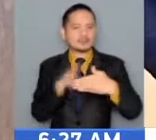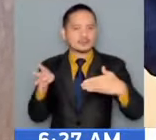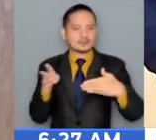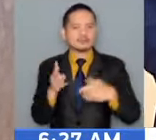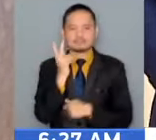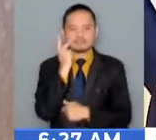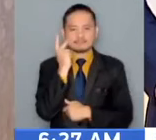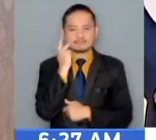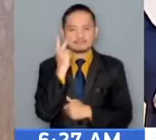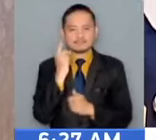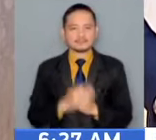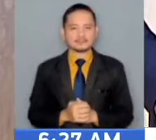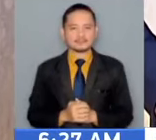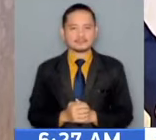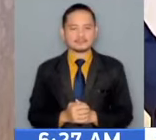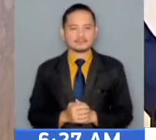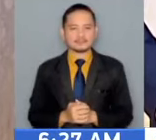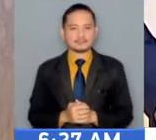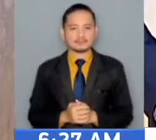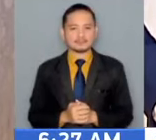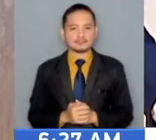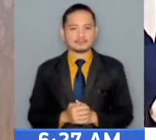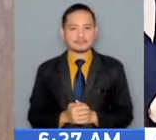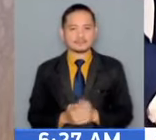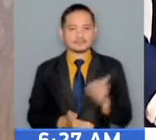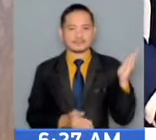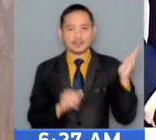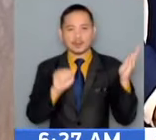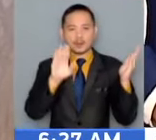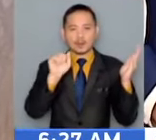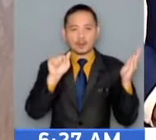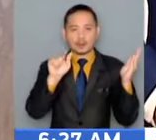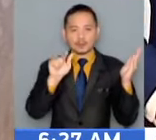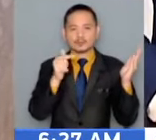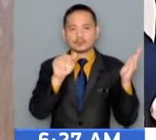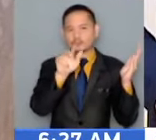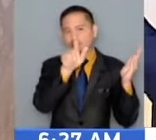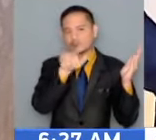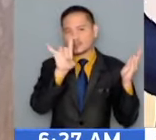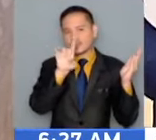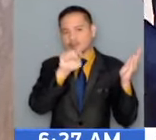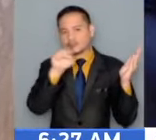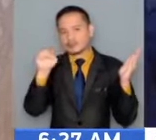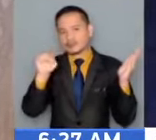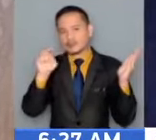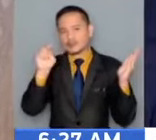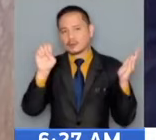Noong August 28, nagsimula ang election period at magtatapos ito sa November